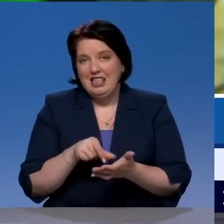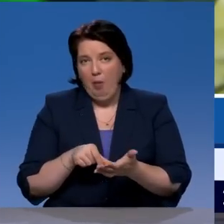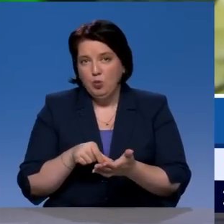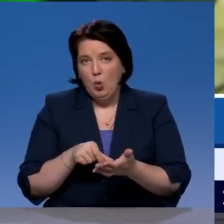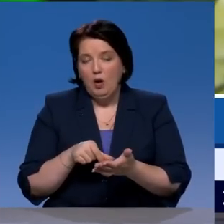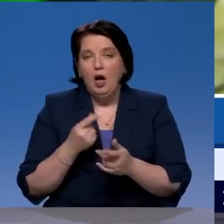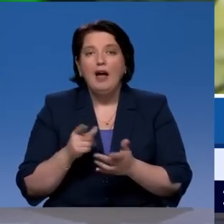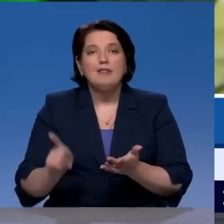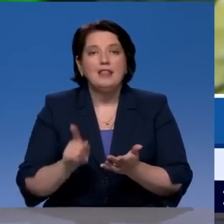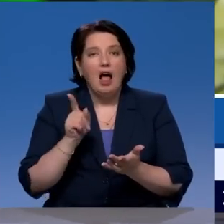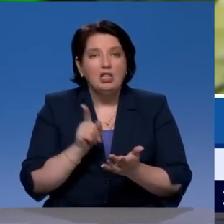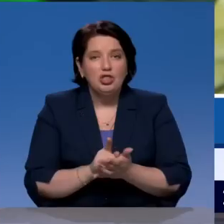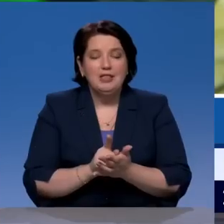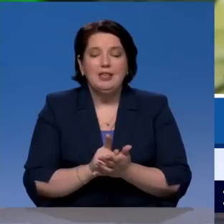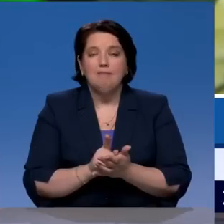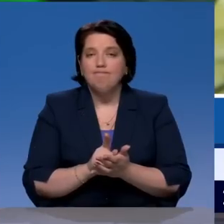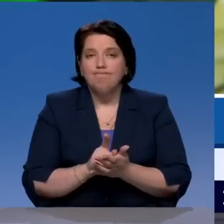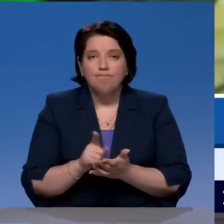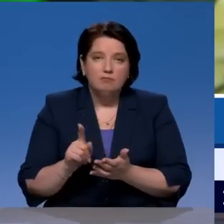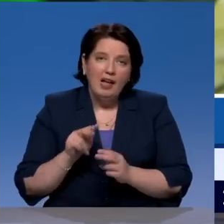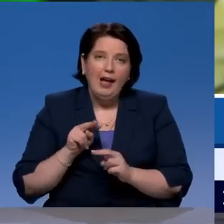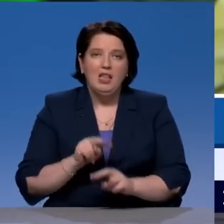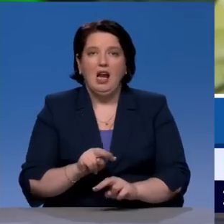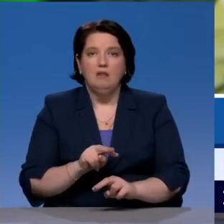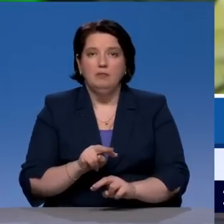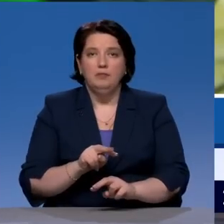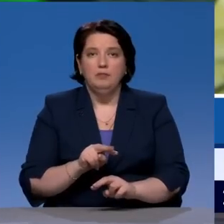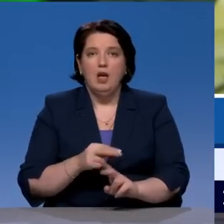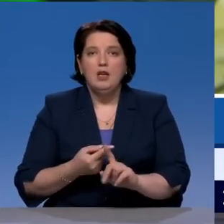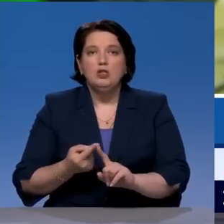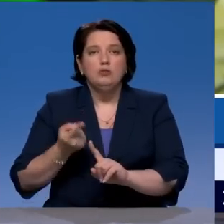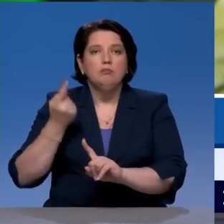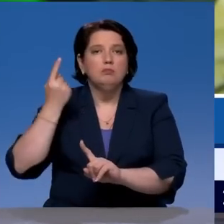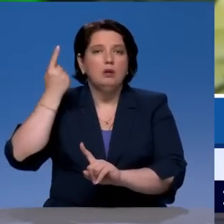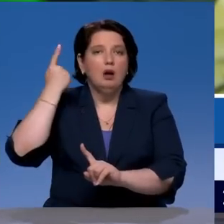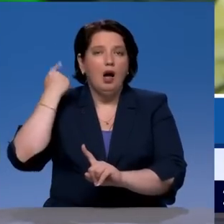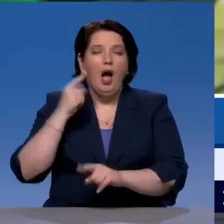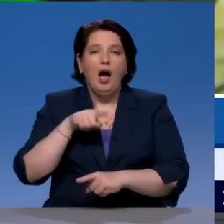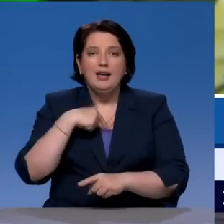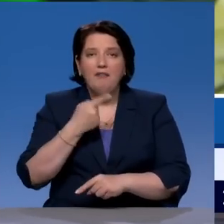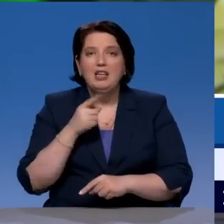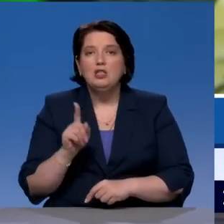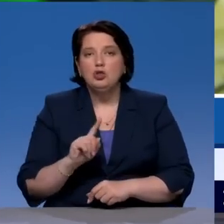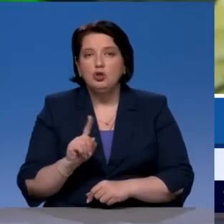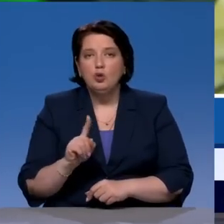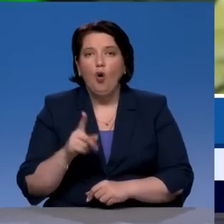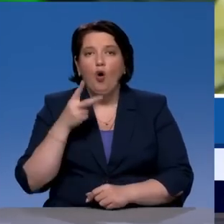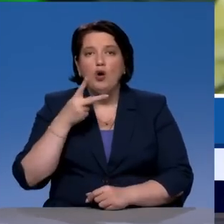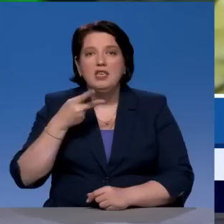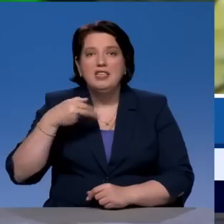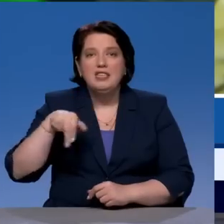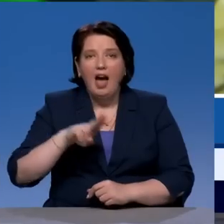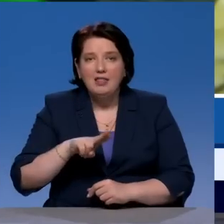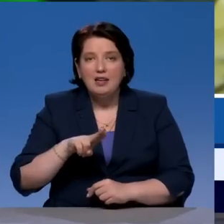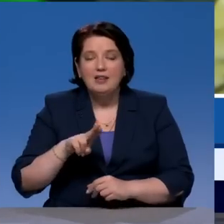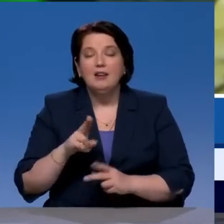должны и обязаны контролироваться. Да? И ну, еще древности говорили о том, что яд, лекарство – это